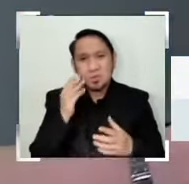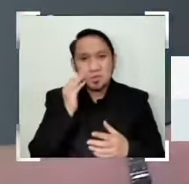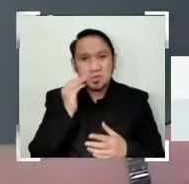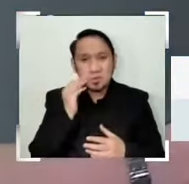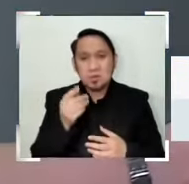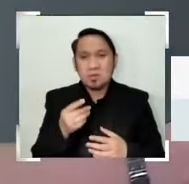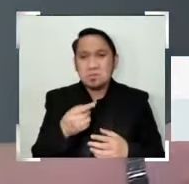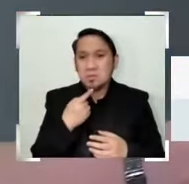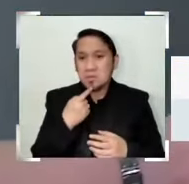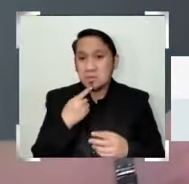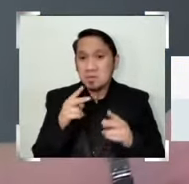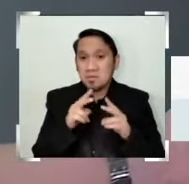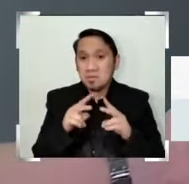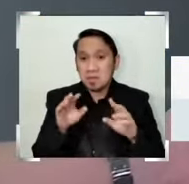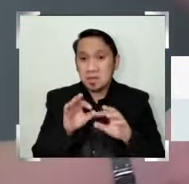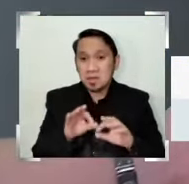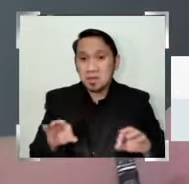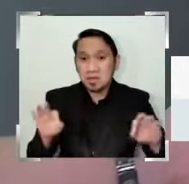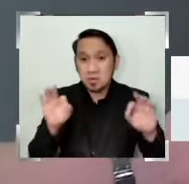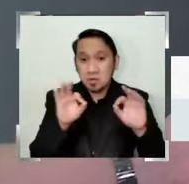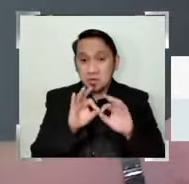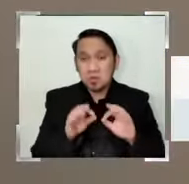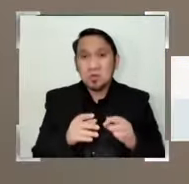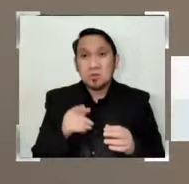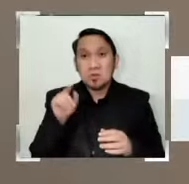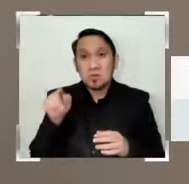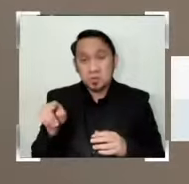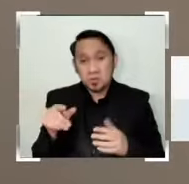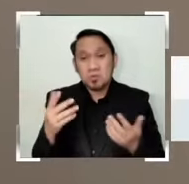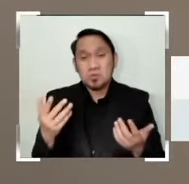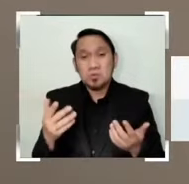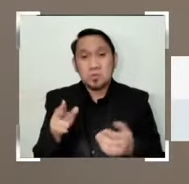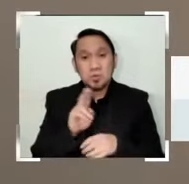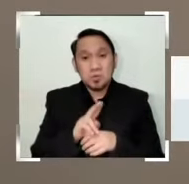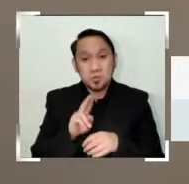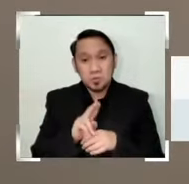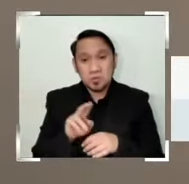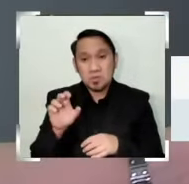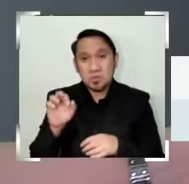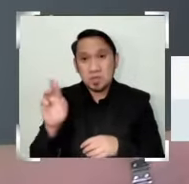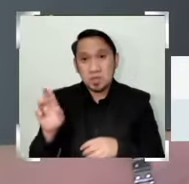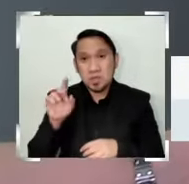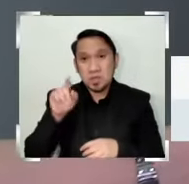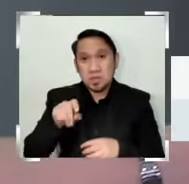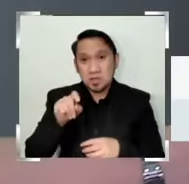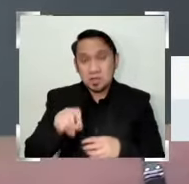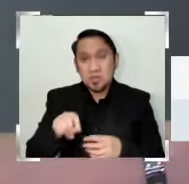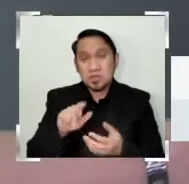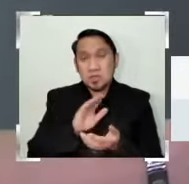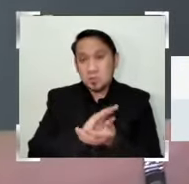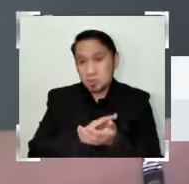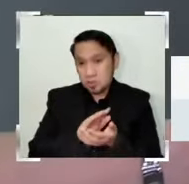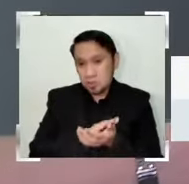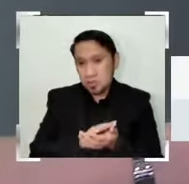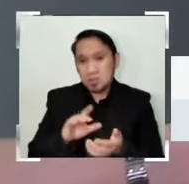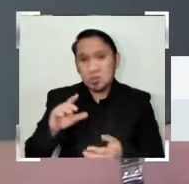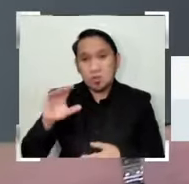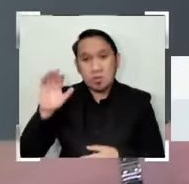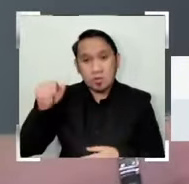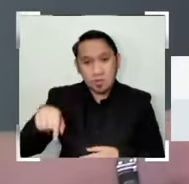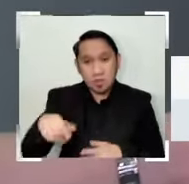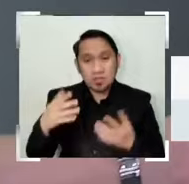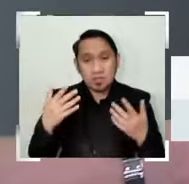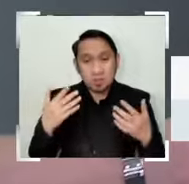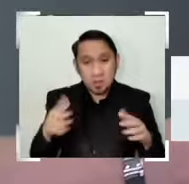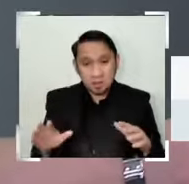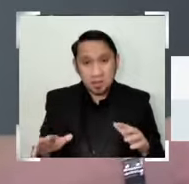di ba pag nag-toilet ka, you need to flush unless napakadumi. Then after yung mag-toilet ka na mo, maghugas